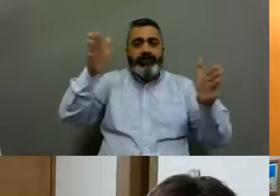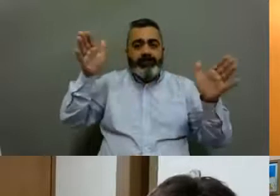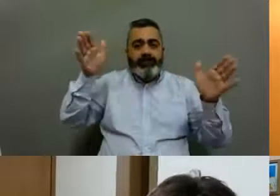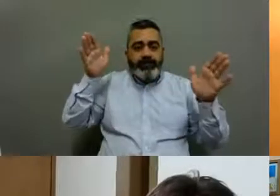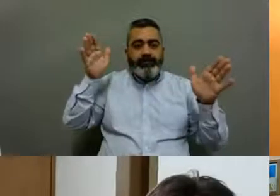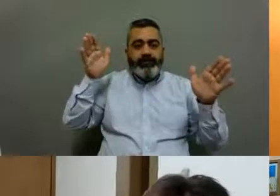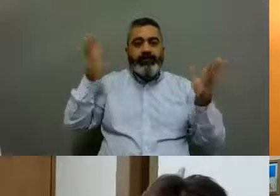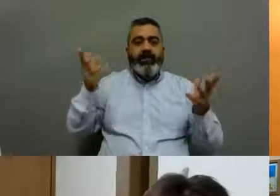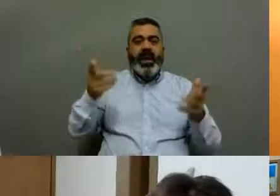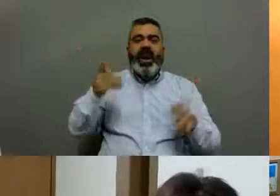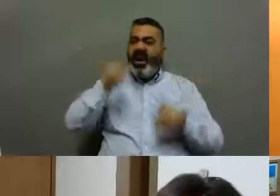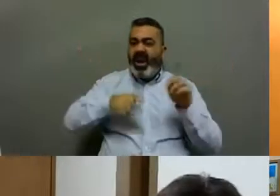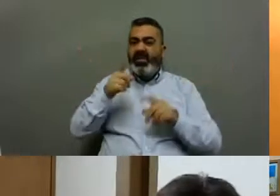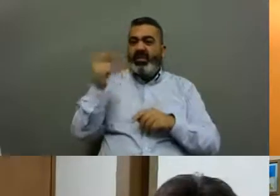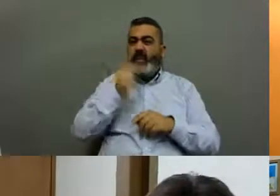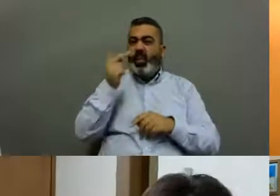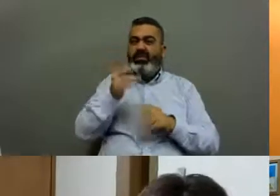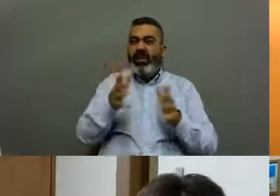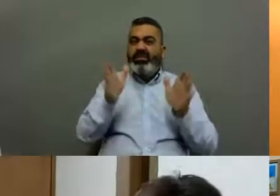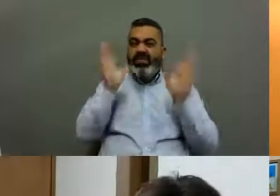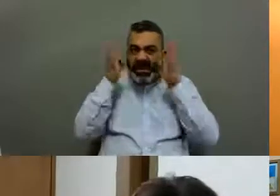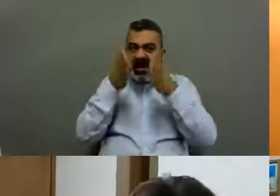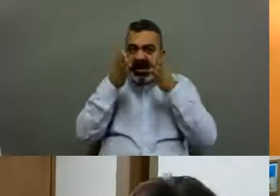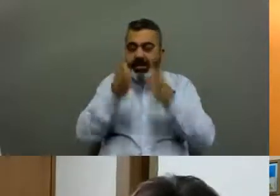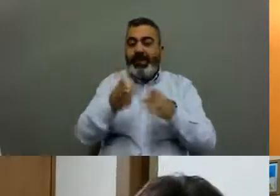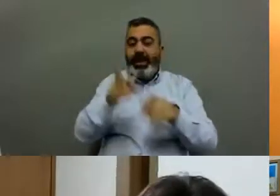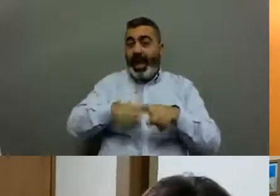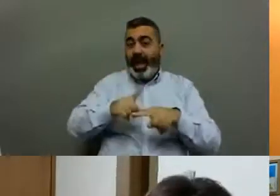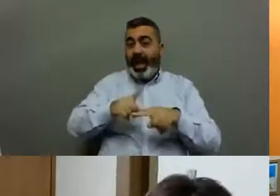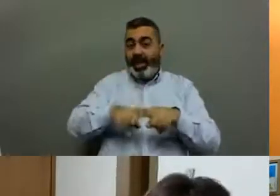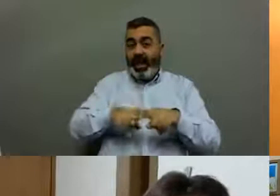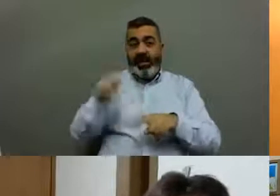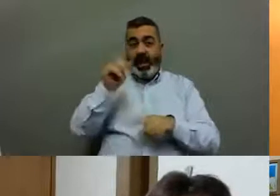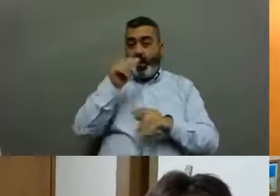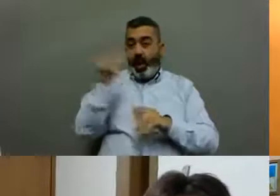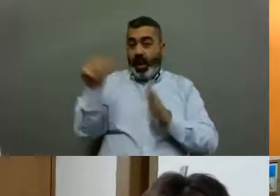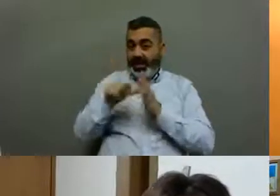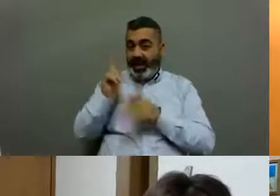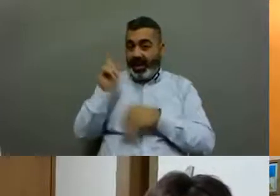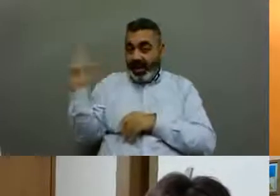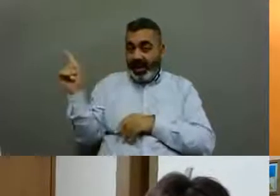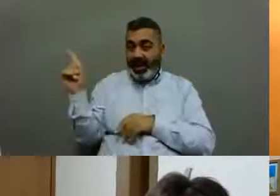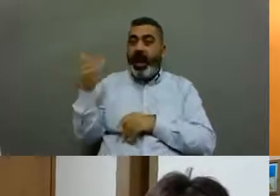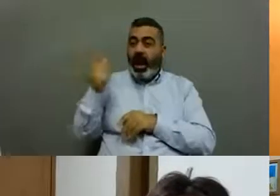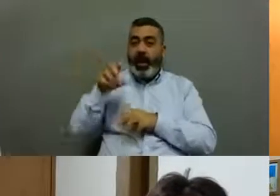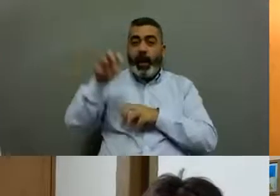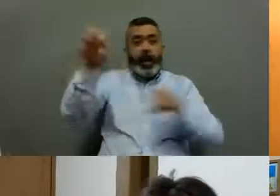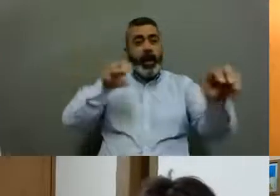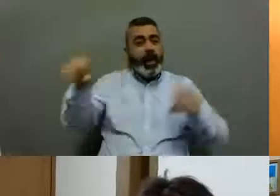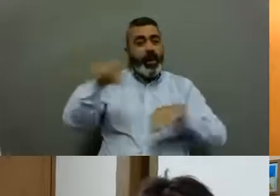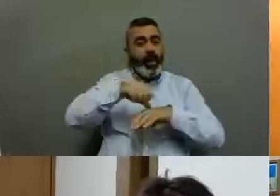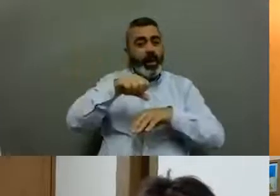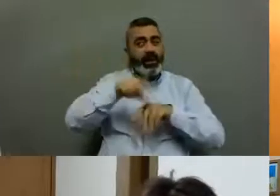είναι μια κοινωνία. Και ξέρουμε ότι η Ελλάδα δεν είναι Αθήνα μόνο, είναι πολύ περισσότερα,